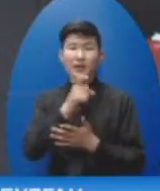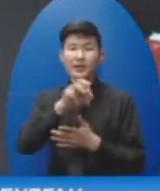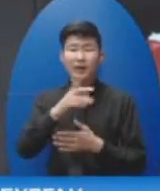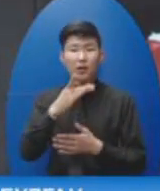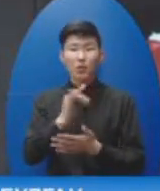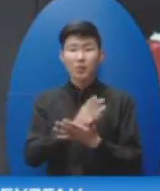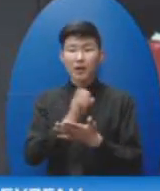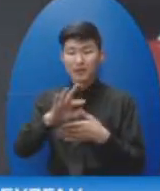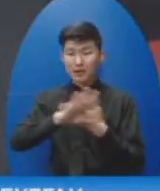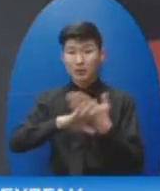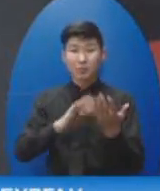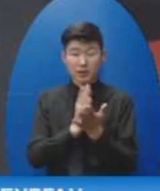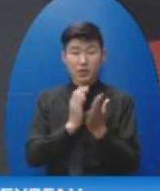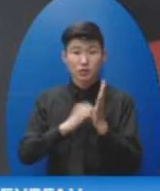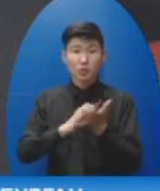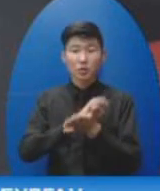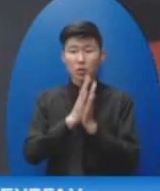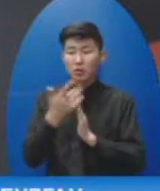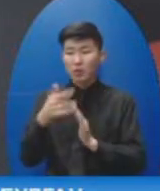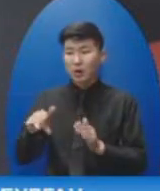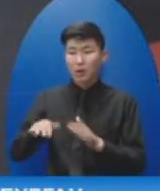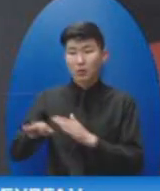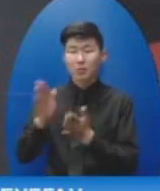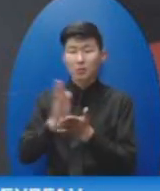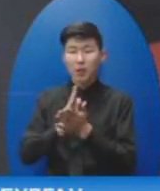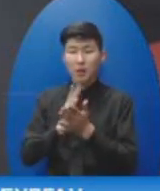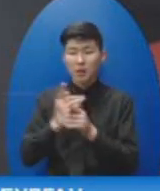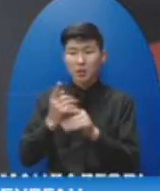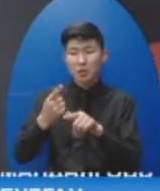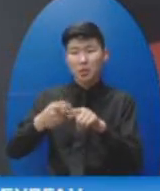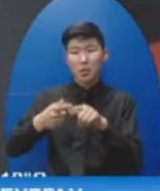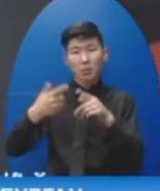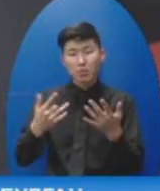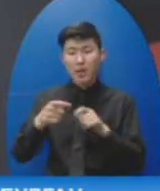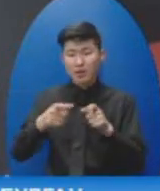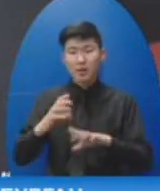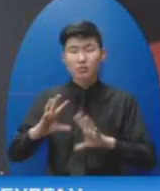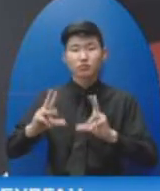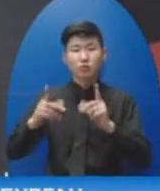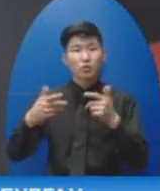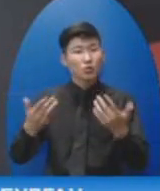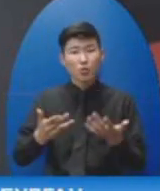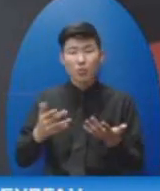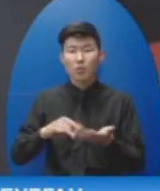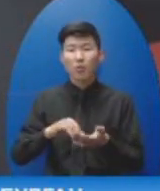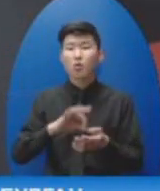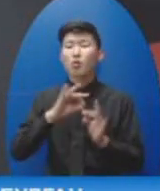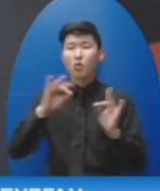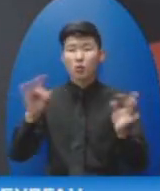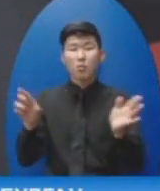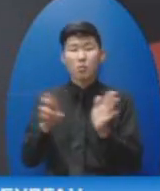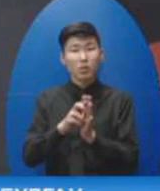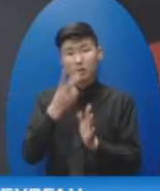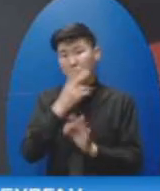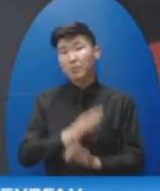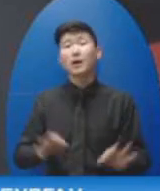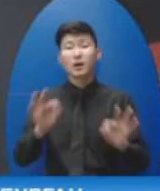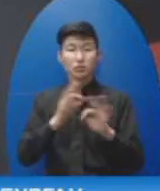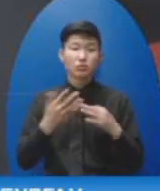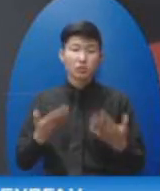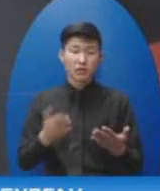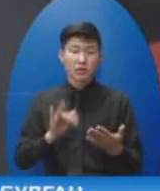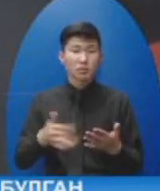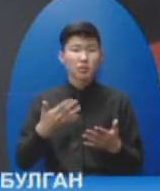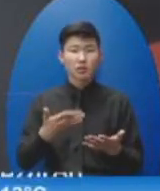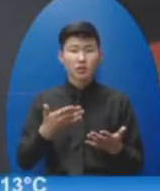бол энүүгээр гарч байгаа одоо тэврийн хэсгийг нэмэгдэх ч юм уу эдийн засгийн хүчин чадлыг сайжруулах гэдэг юм уу. Тийм одоо болцоо боломж байхгүй шүү дээ. Тийм учраас бид нар энэ